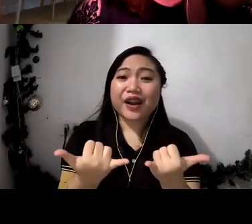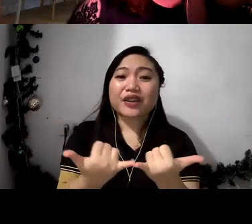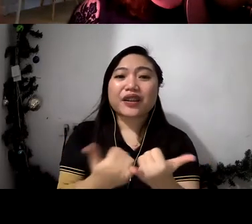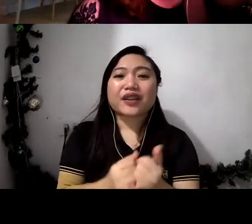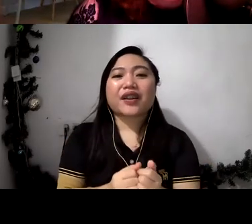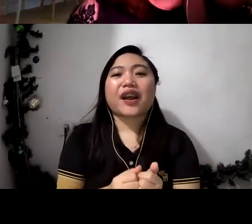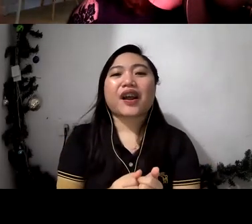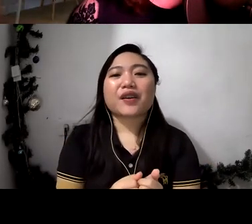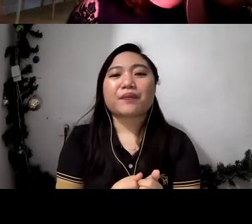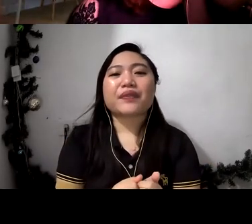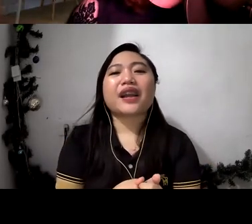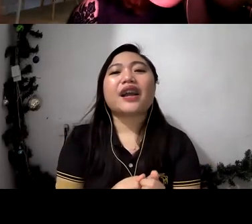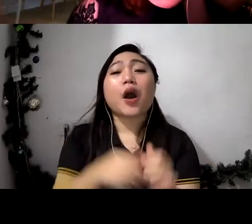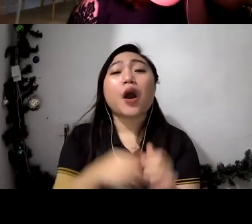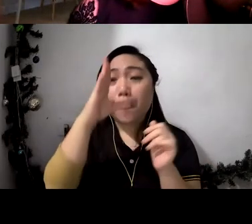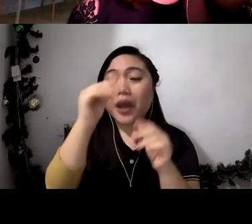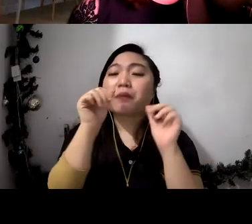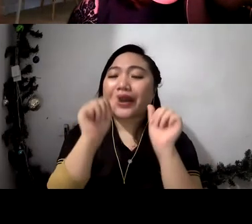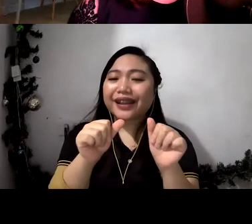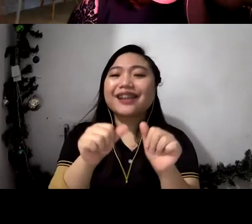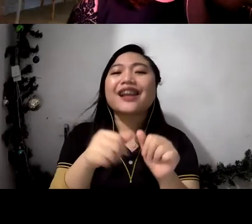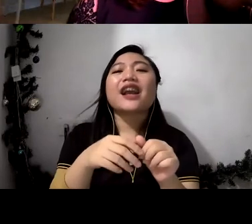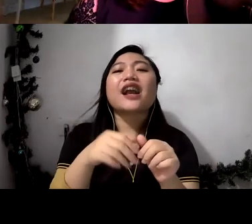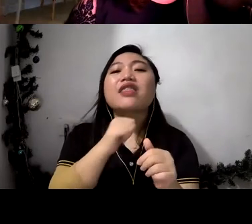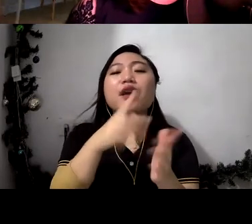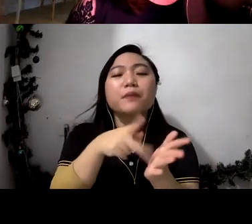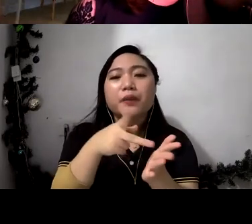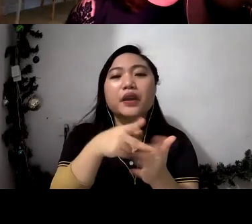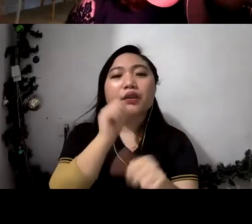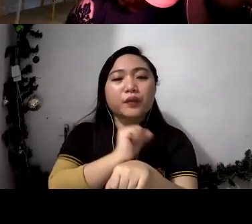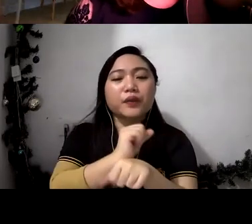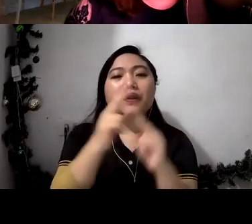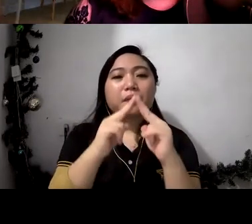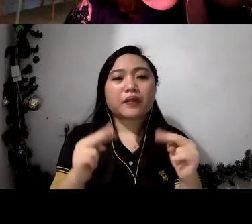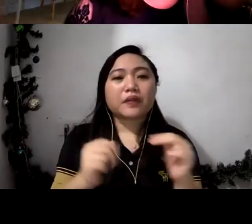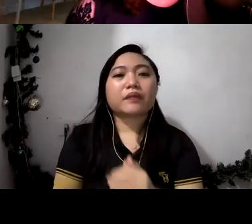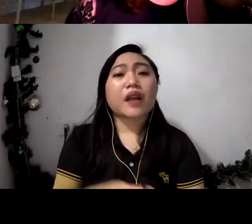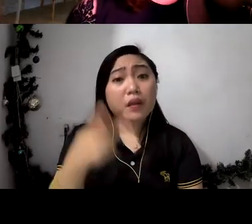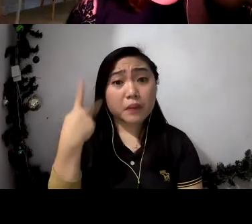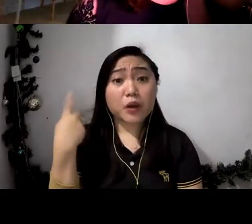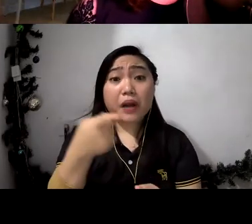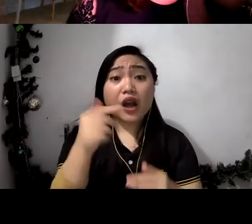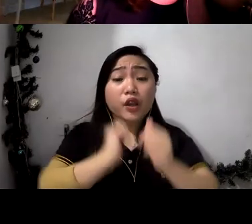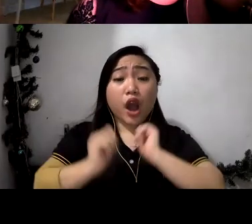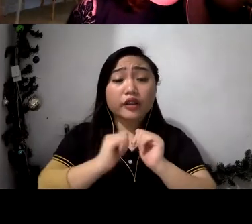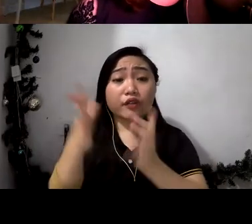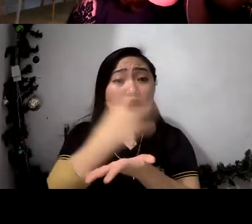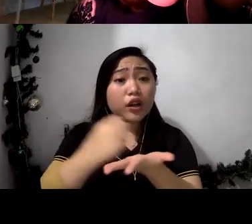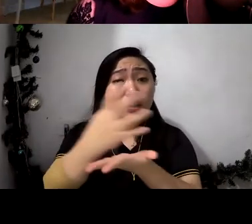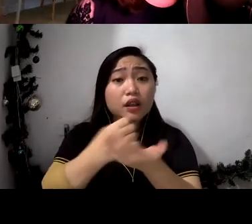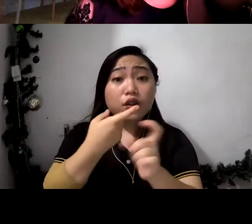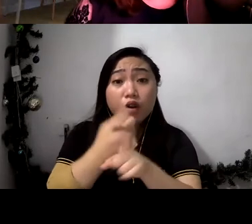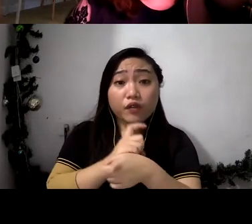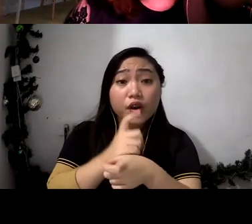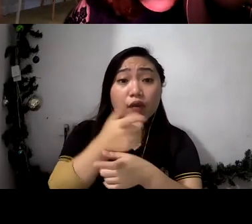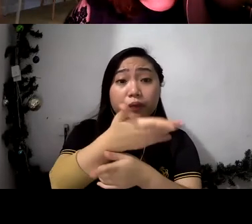care work at home, no, doing domestic work. Okay, meron po ba kayong active collection ng mga reference material